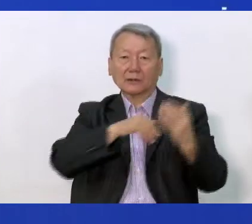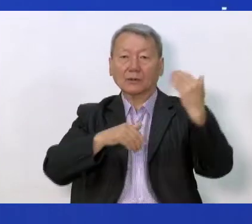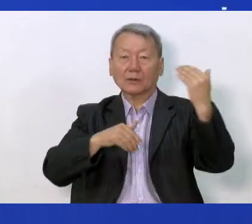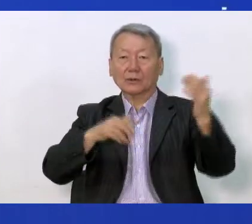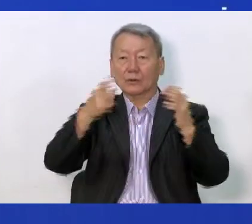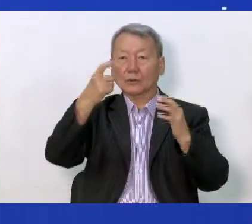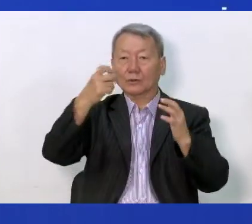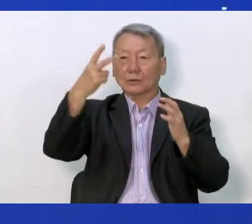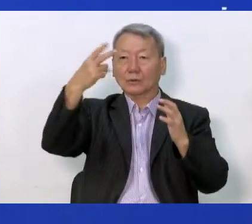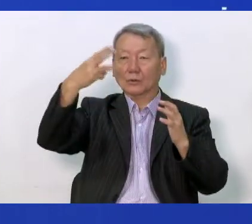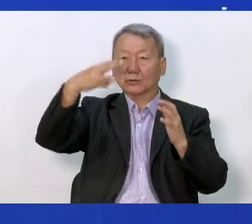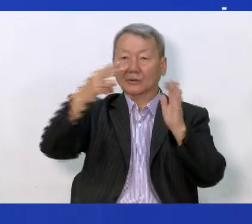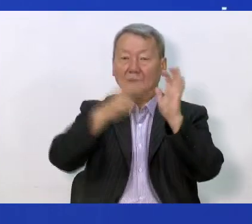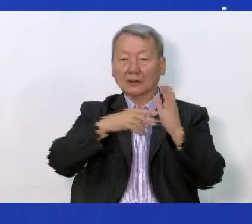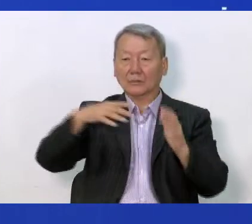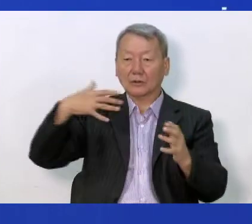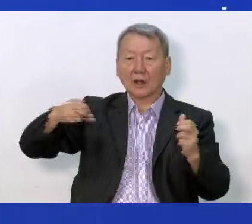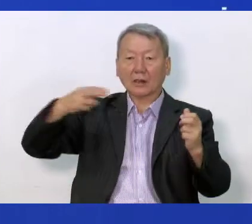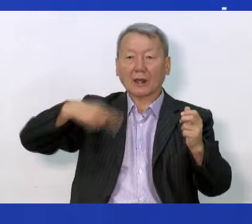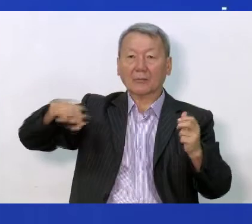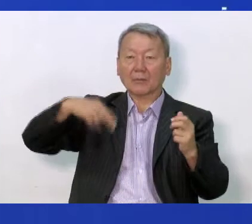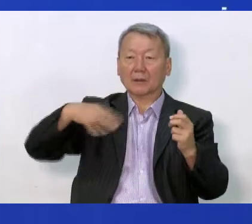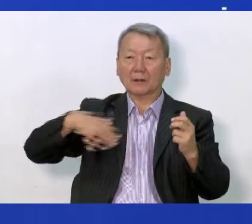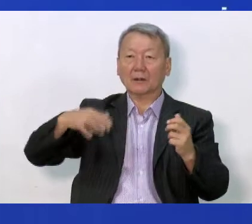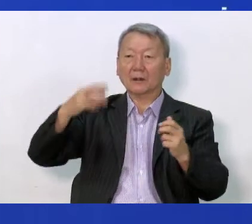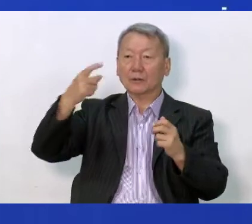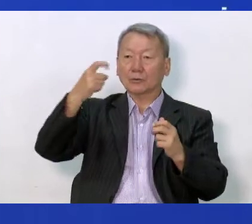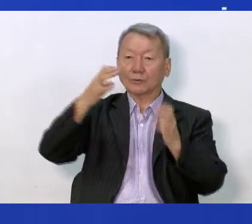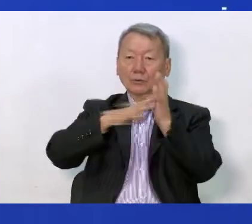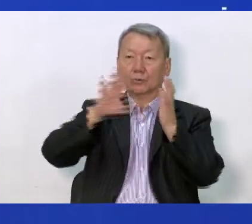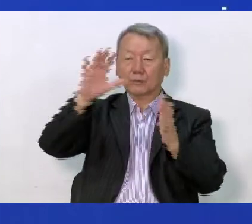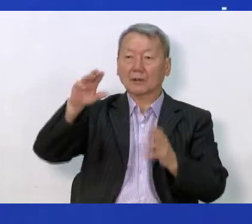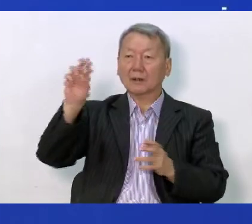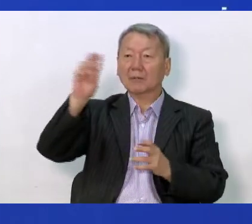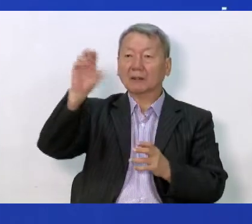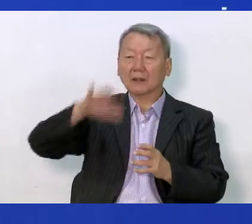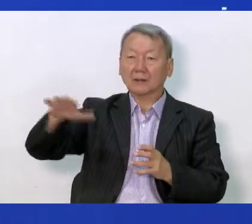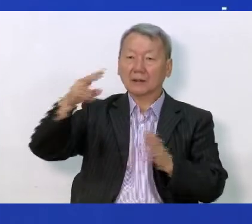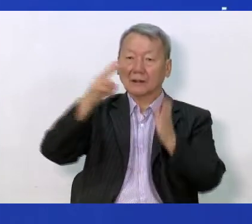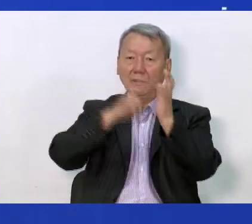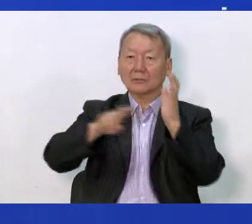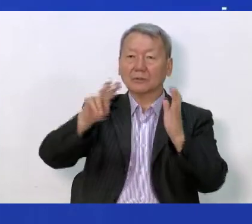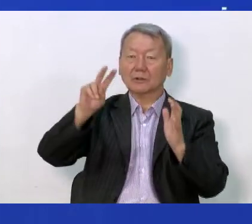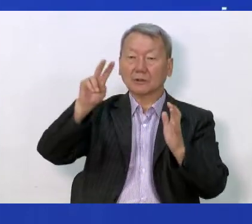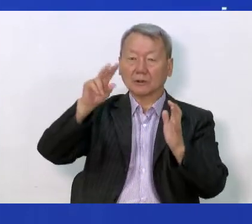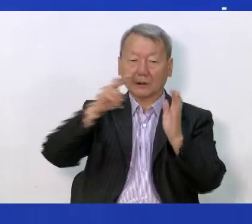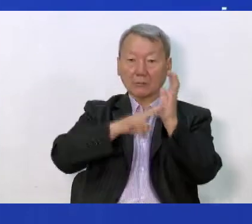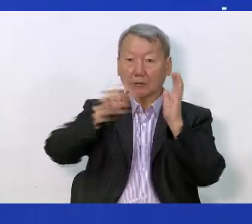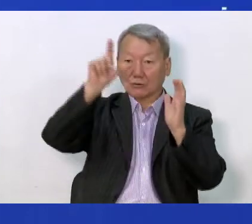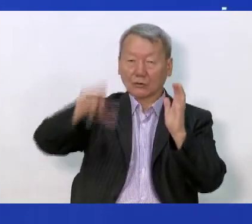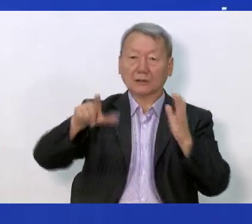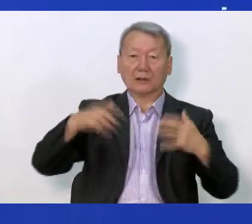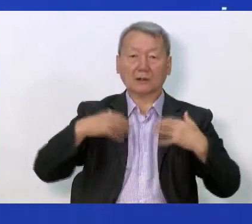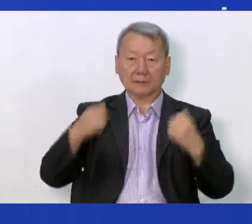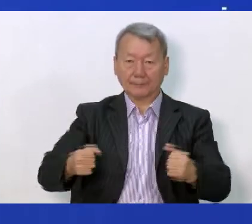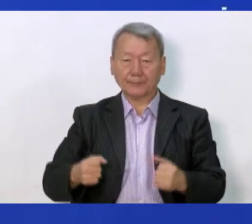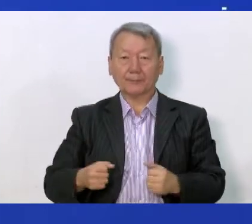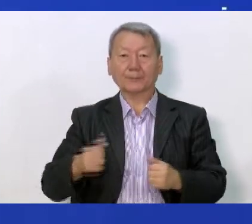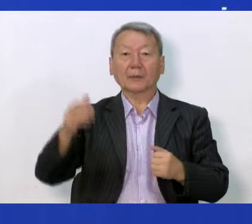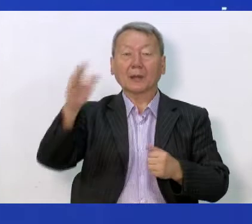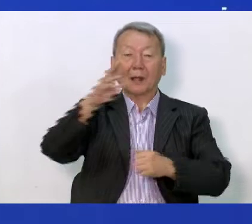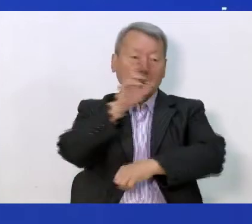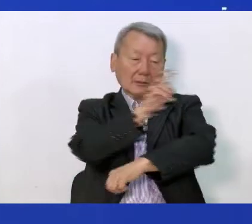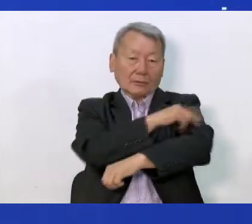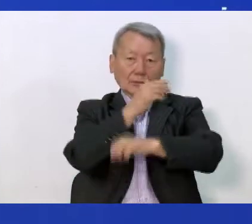облусунда 137, Жалабат облусунда 195, Баткен облусунда 70 бейтап айыгып чыгарылды.